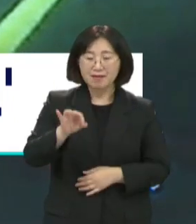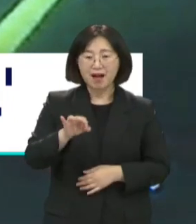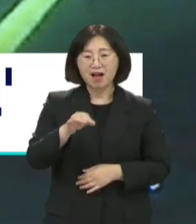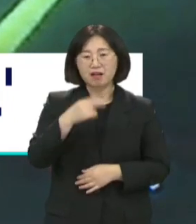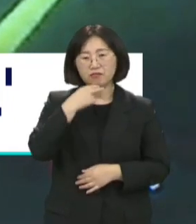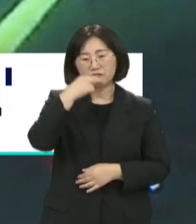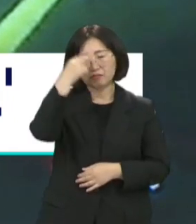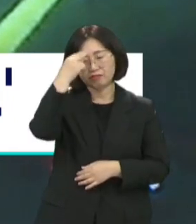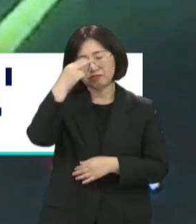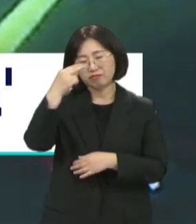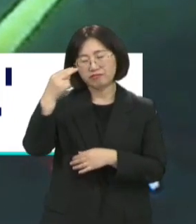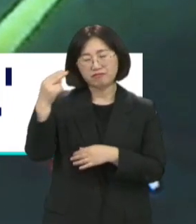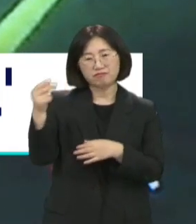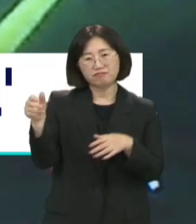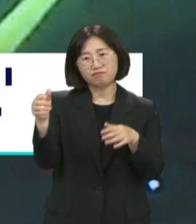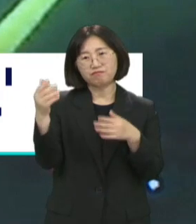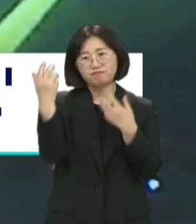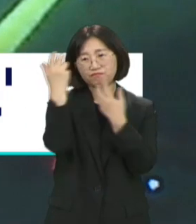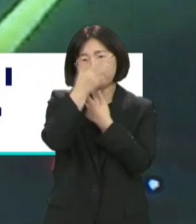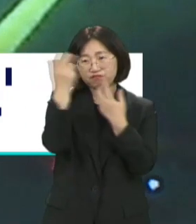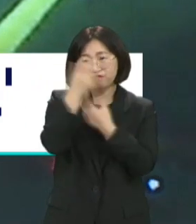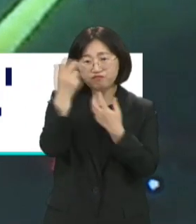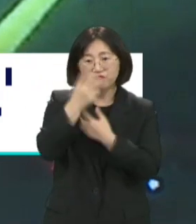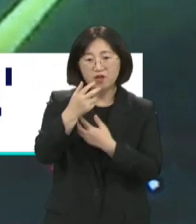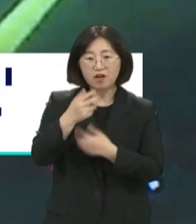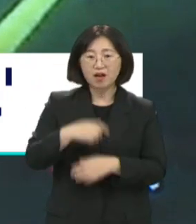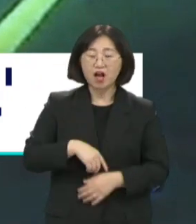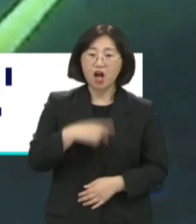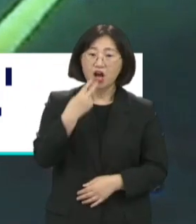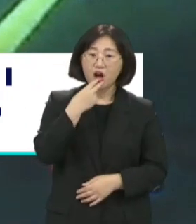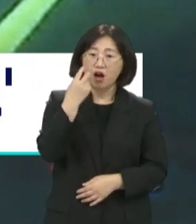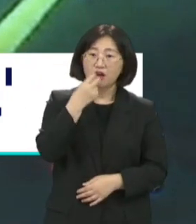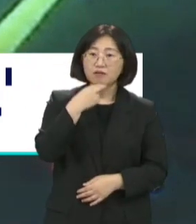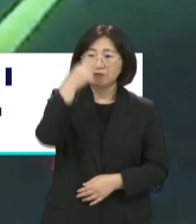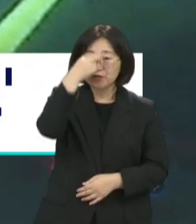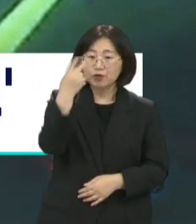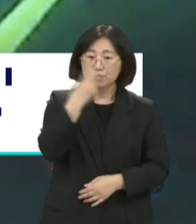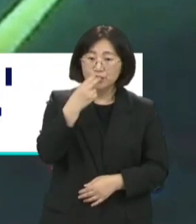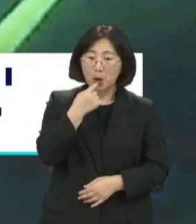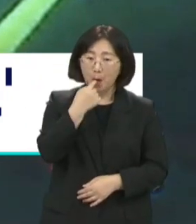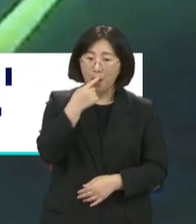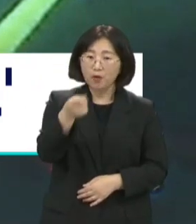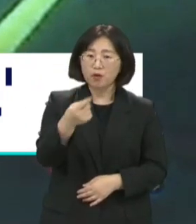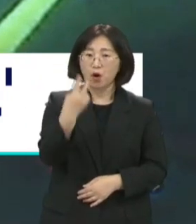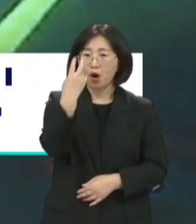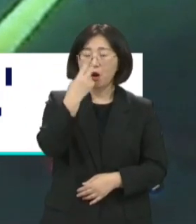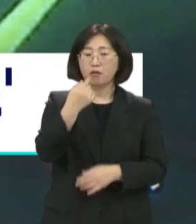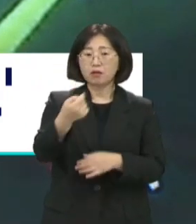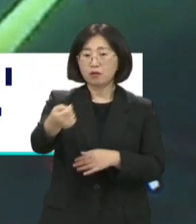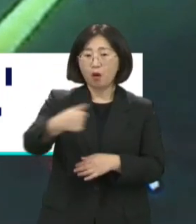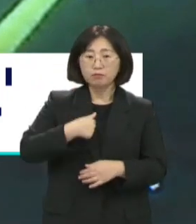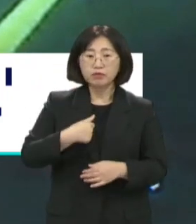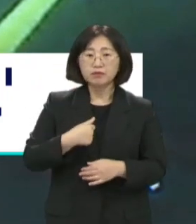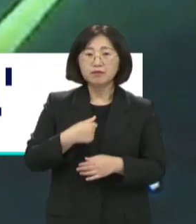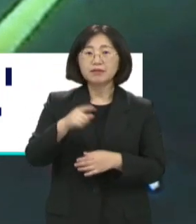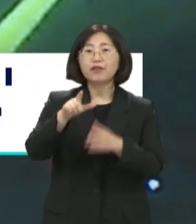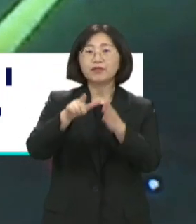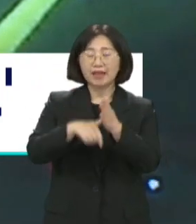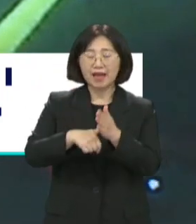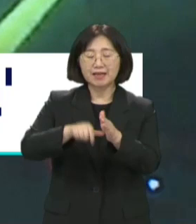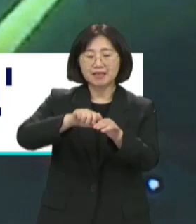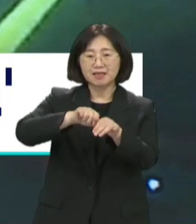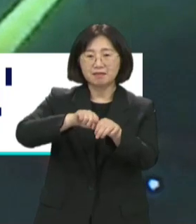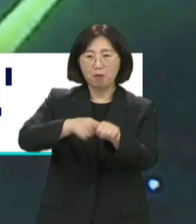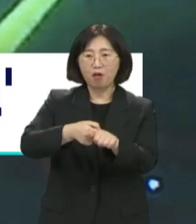정도에 만취 상태였는데도 음주 측정을 계속 거부했는데 이런 경우 더 엄중한 처벌이 내려질 수 있습니다